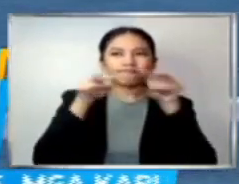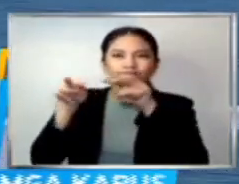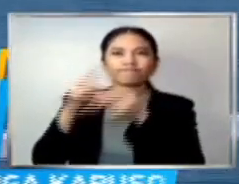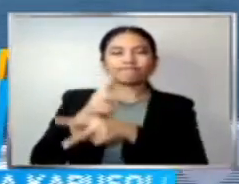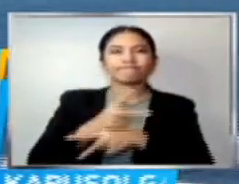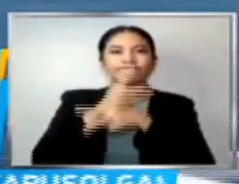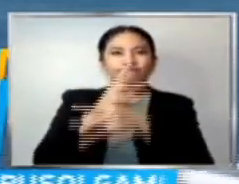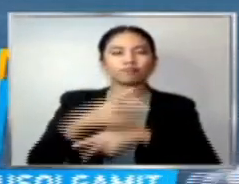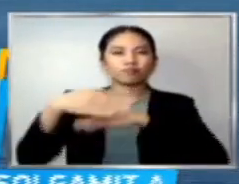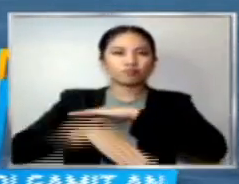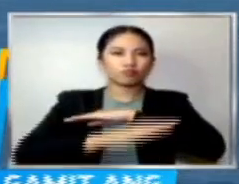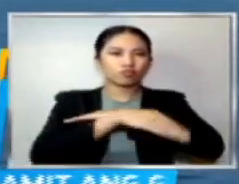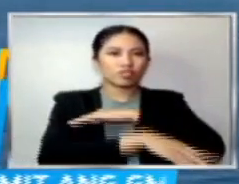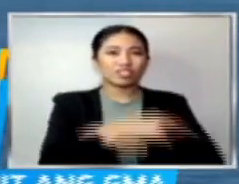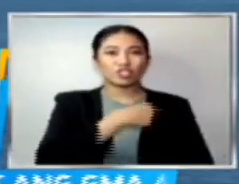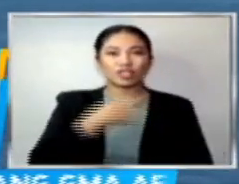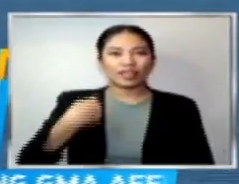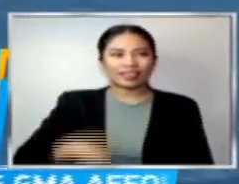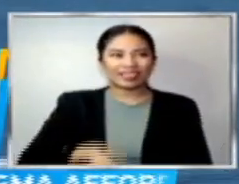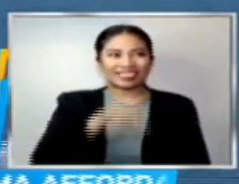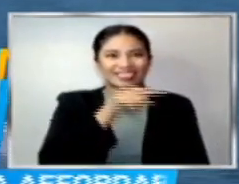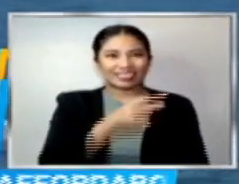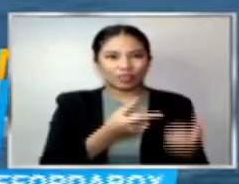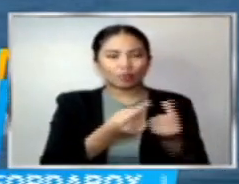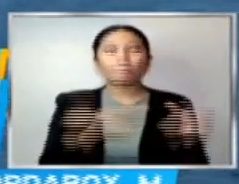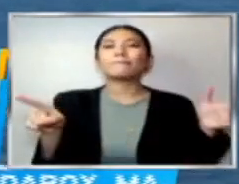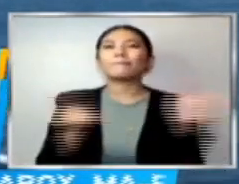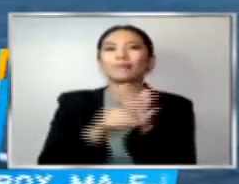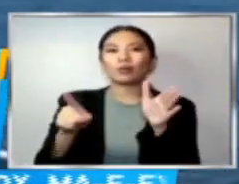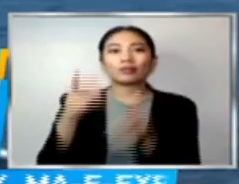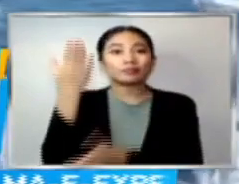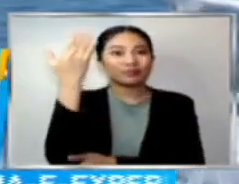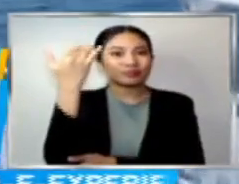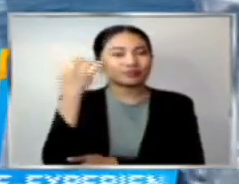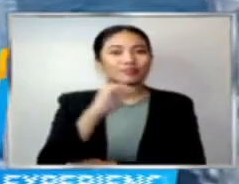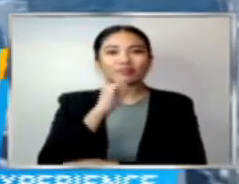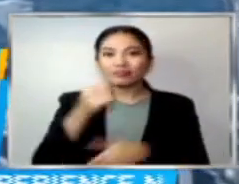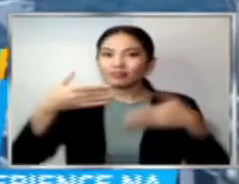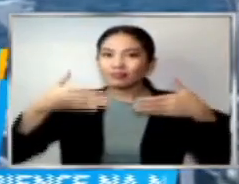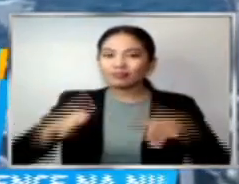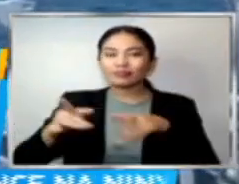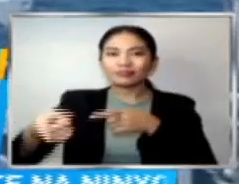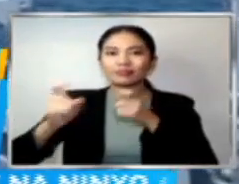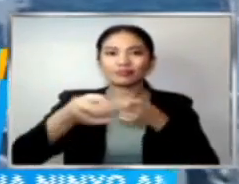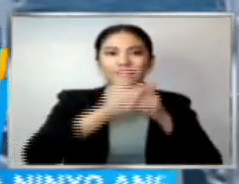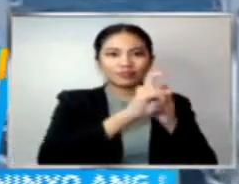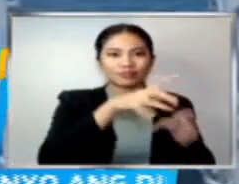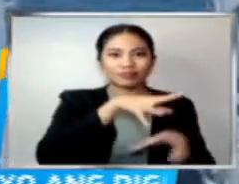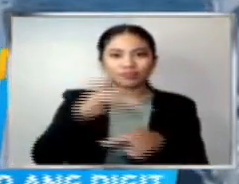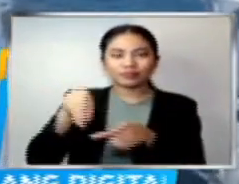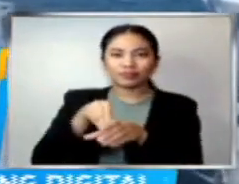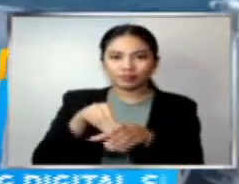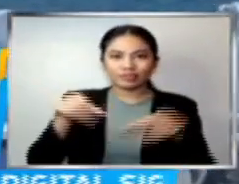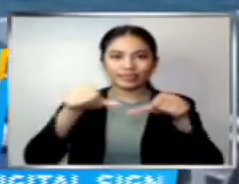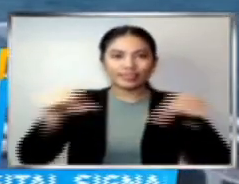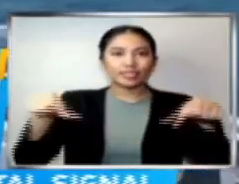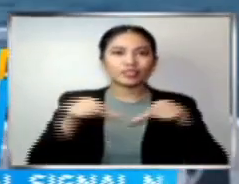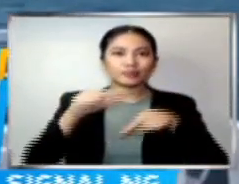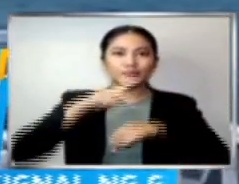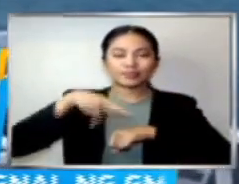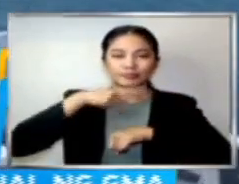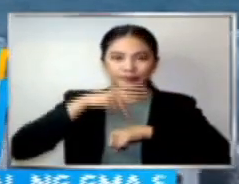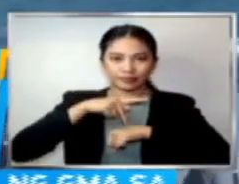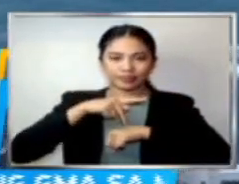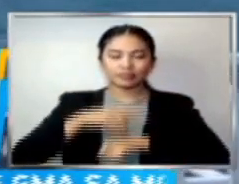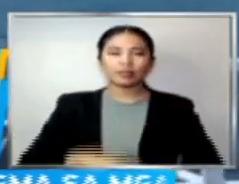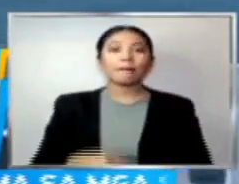ng China dahil walang pahintulot silang mangisda at mamalagi sa loob ng EEZ ng Pilipinas. Pero